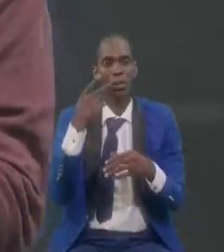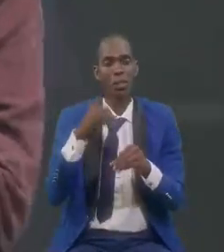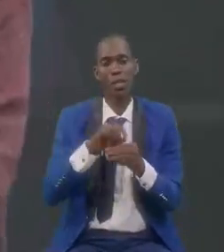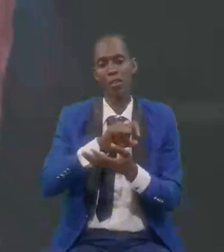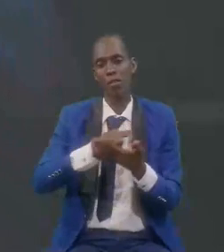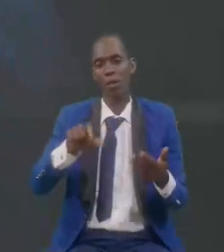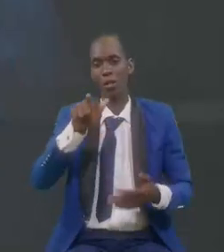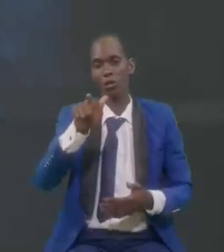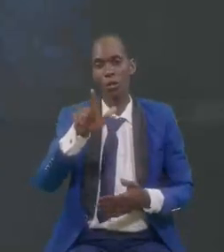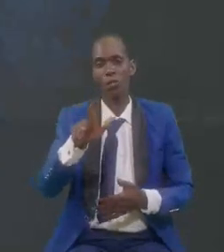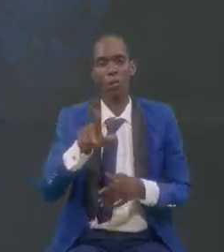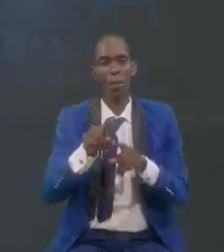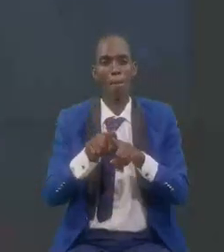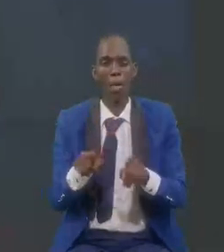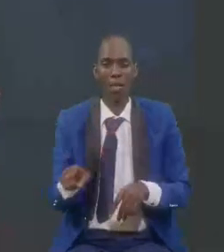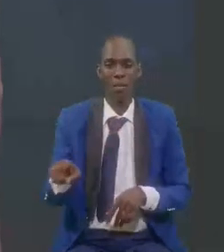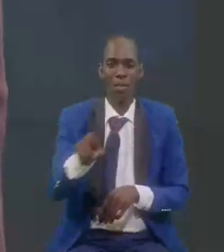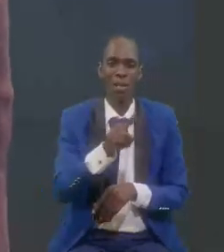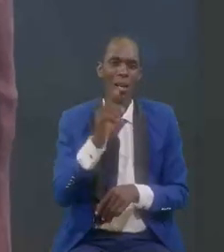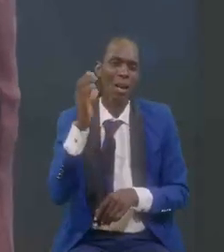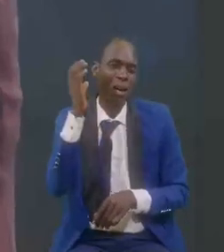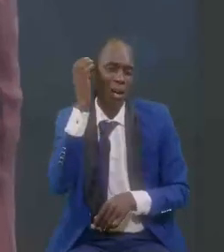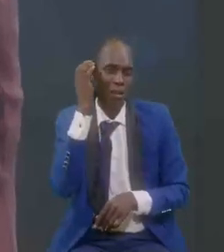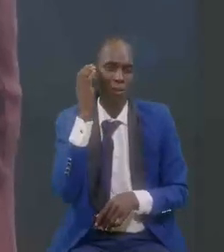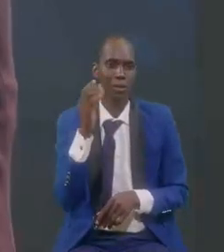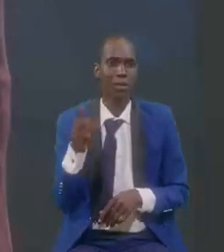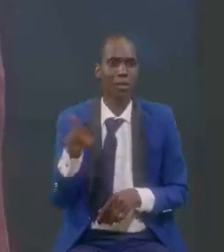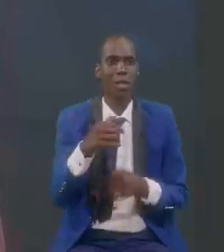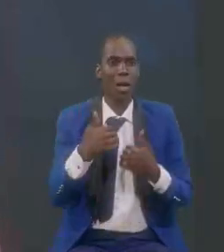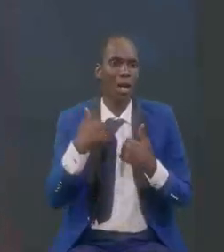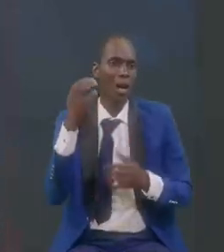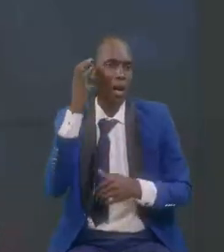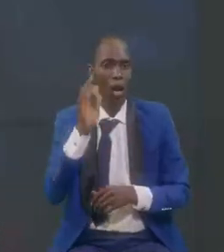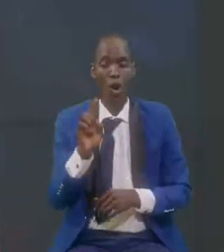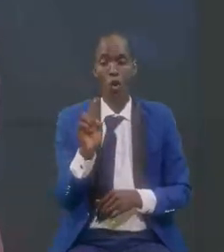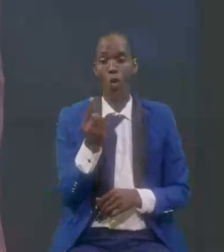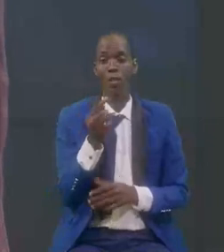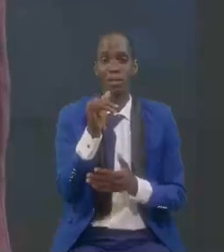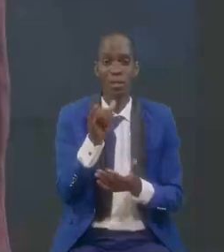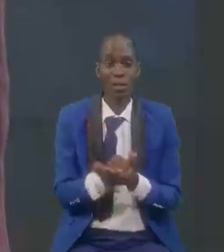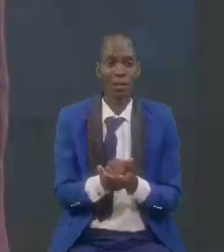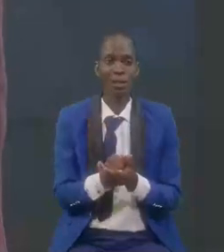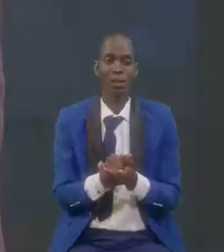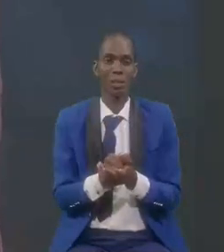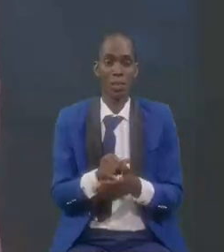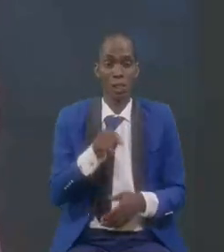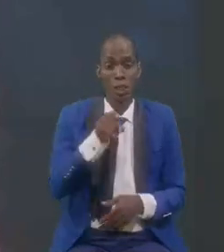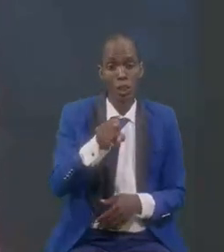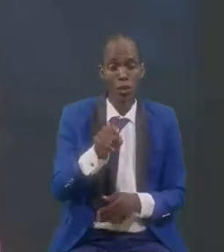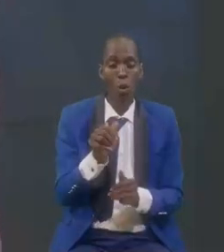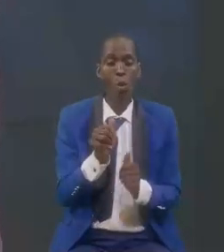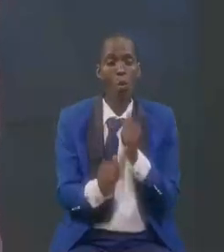23. Seulement, elles avaient entendu dire, celui qui autrefois